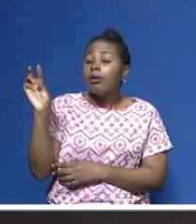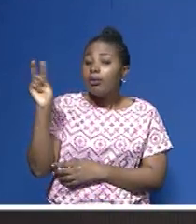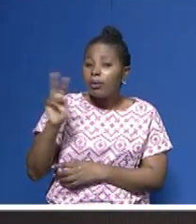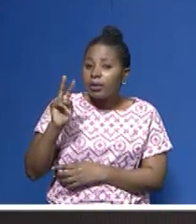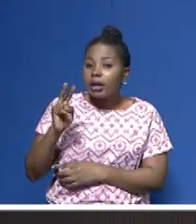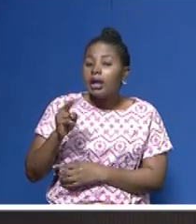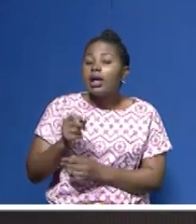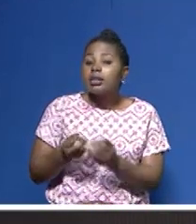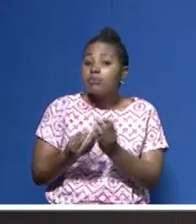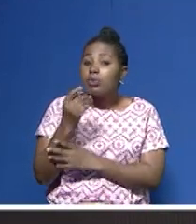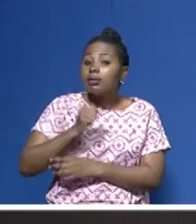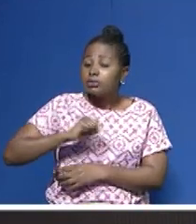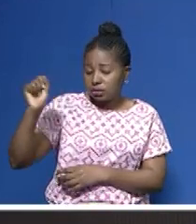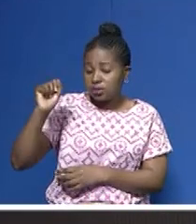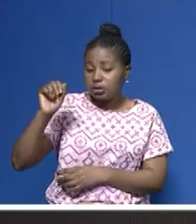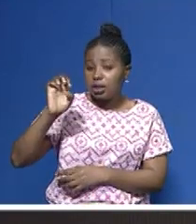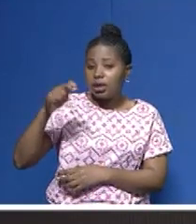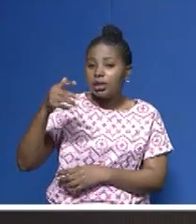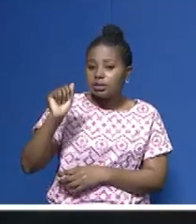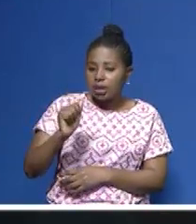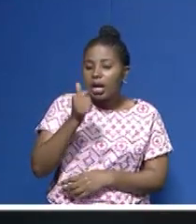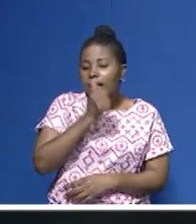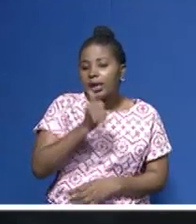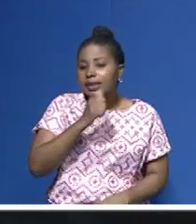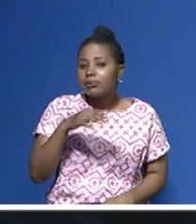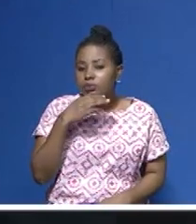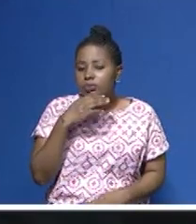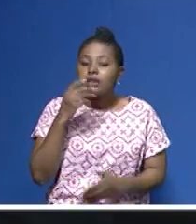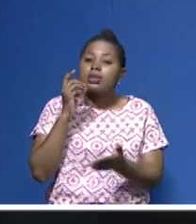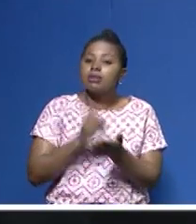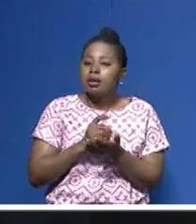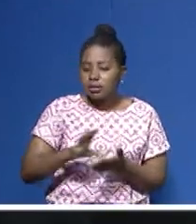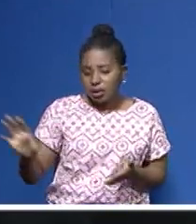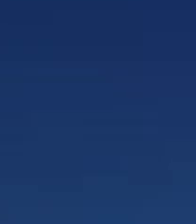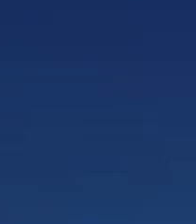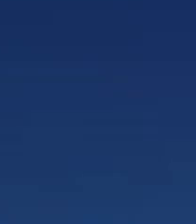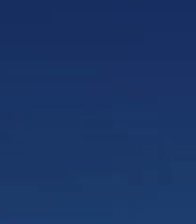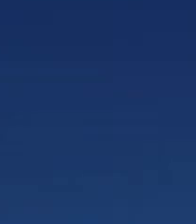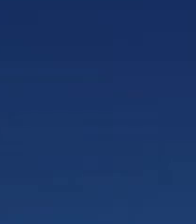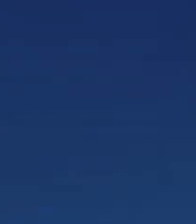aliibuka mshindi. Estabela Malisa, Azam News, Dar es Salaam.